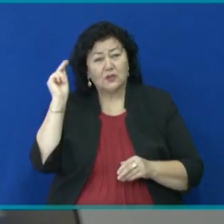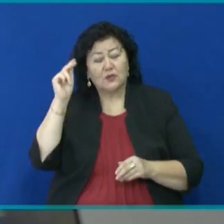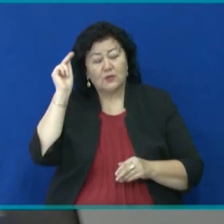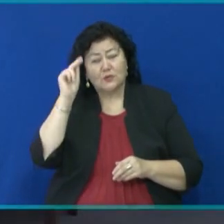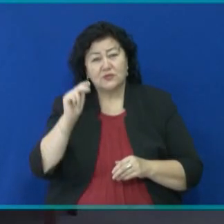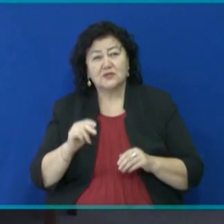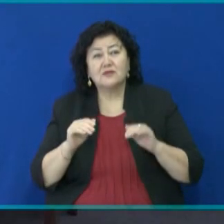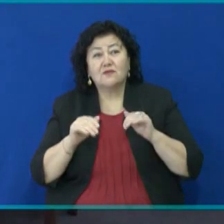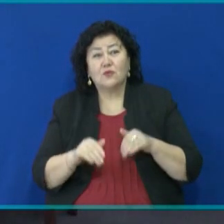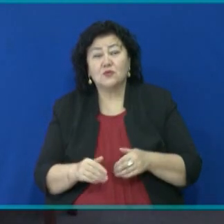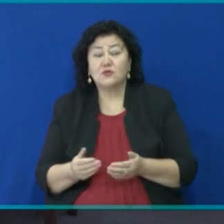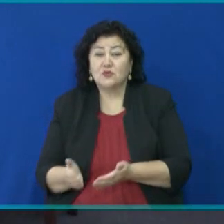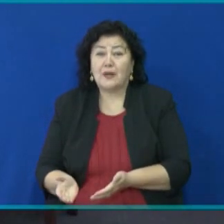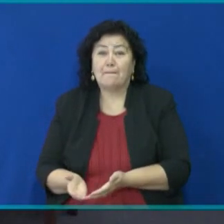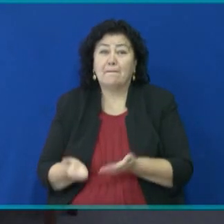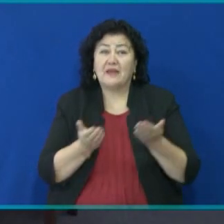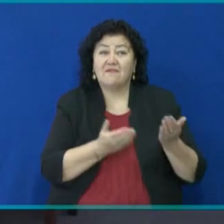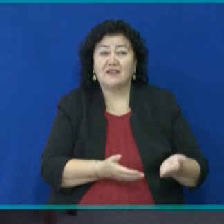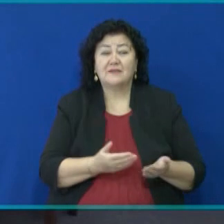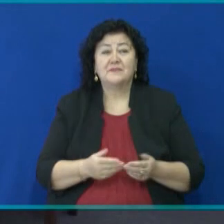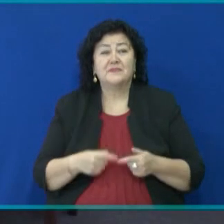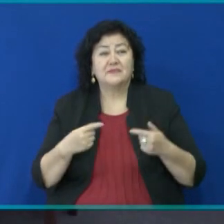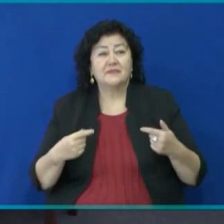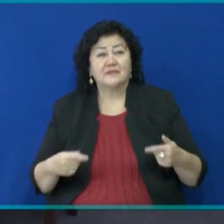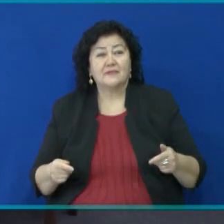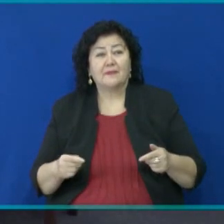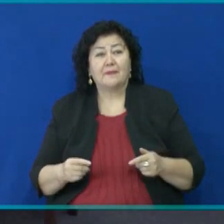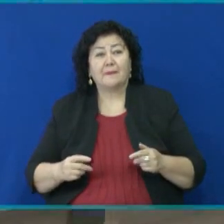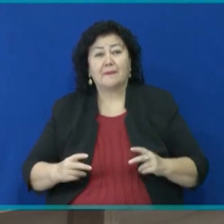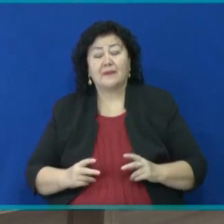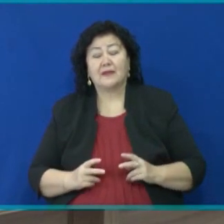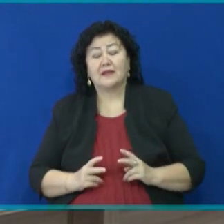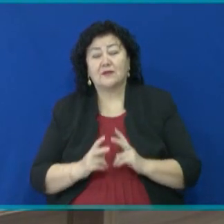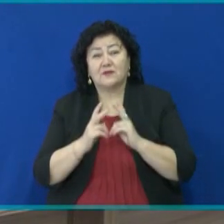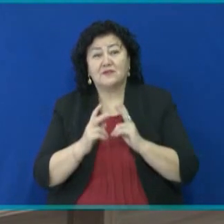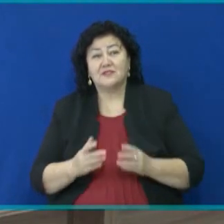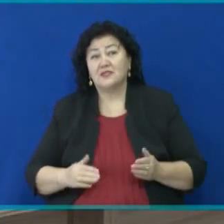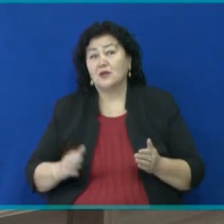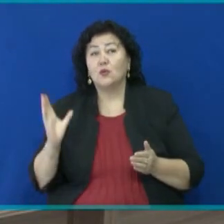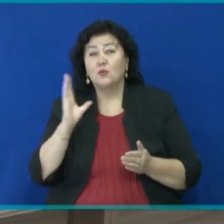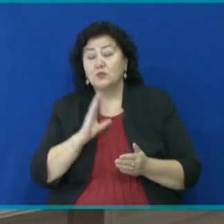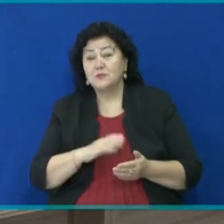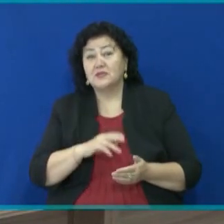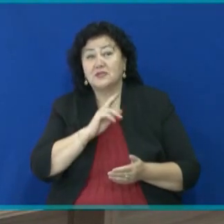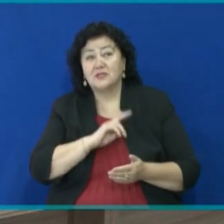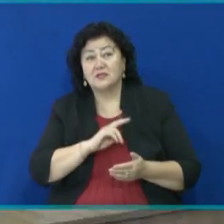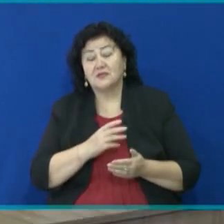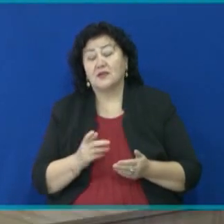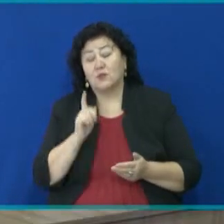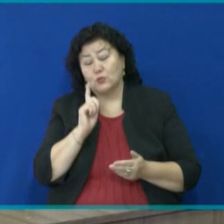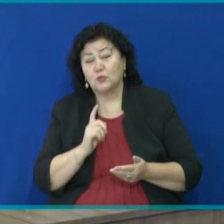белсенді жастар. Қазір жекеменшік университеттер түрлі салада жақсы нәтижелерге қол жеткізіп отыр. Студенттерге қажетті жағдайлар